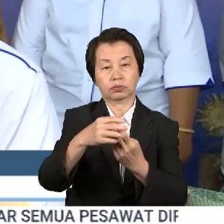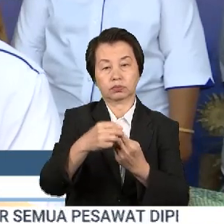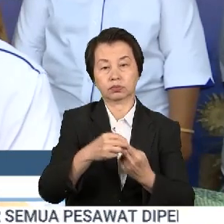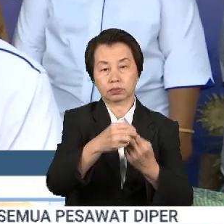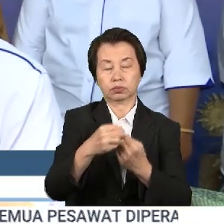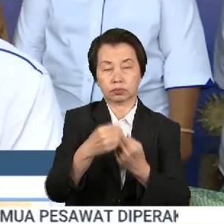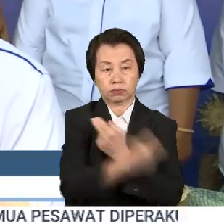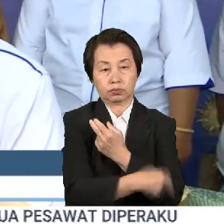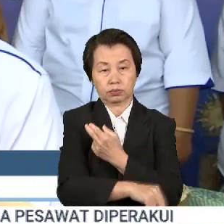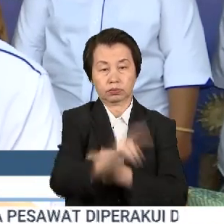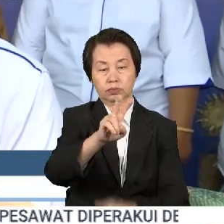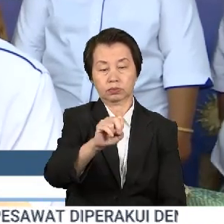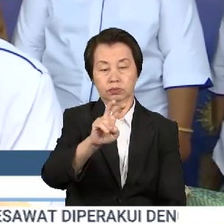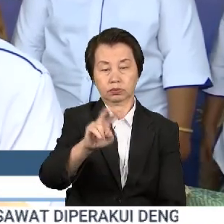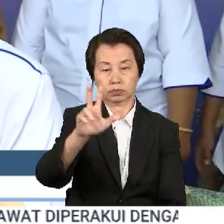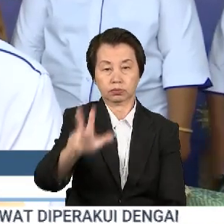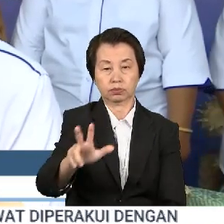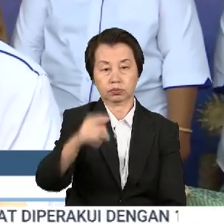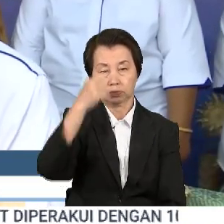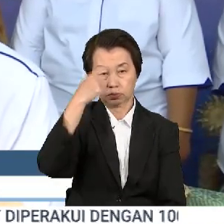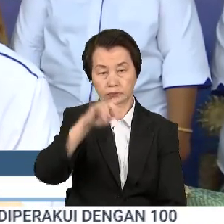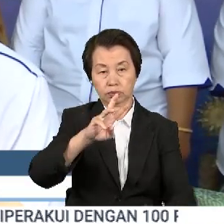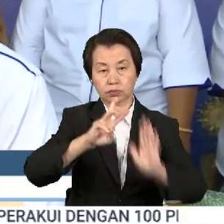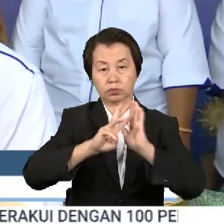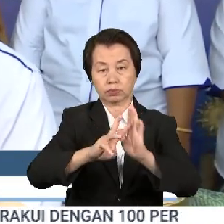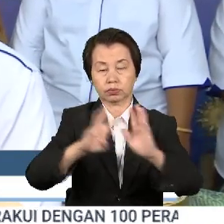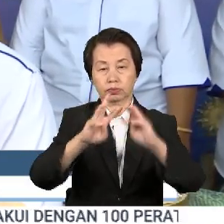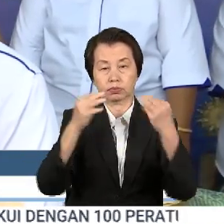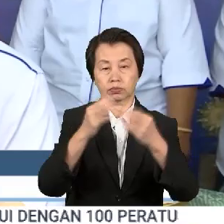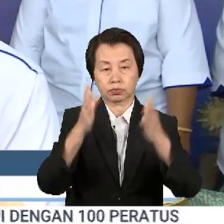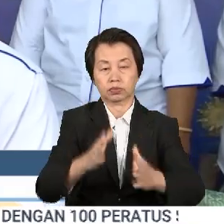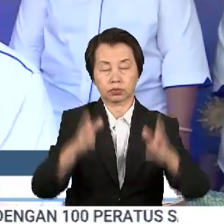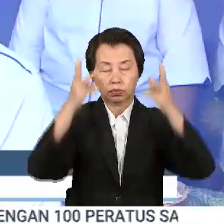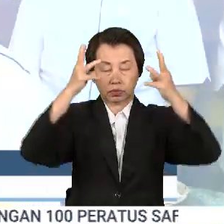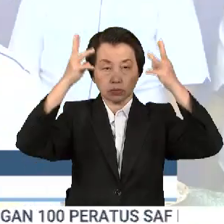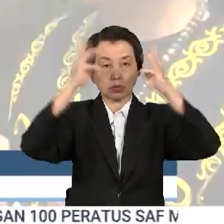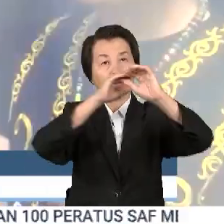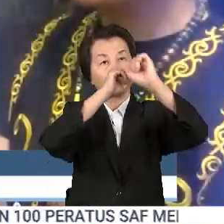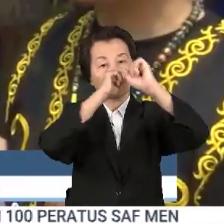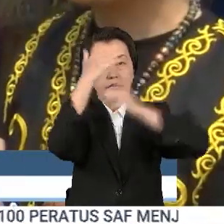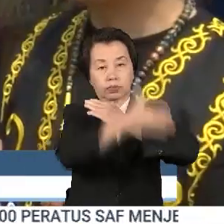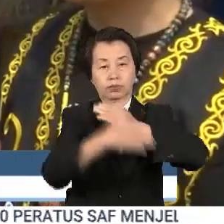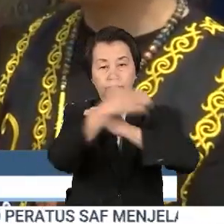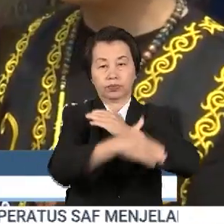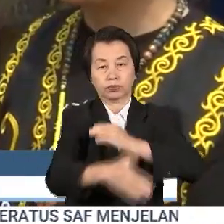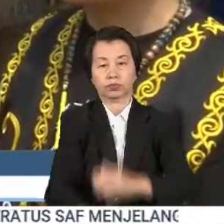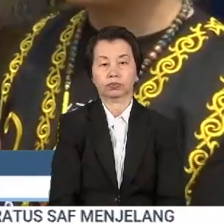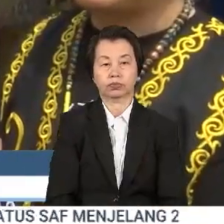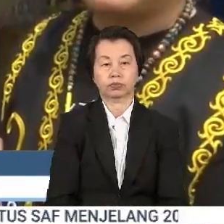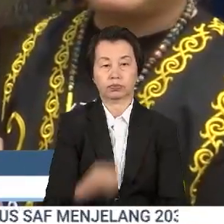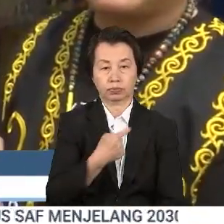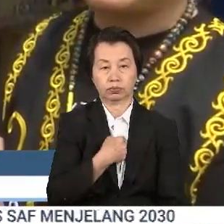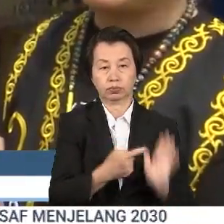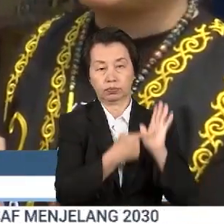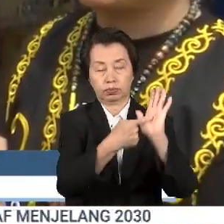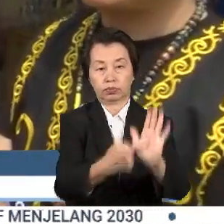Negara 2023 ini bagi mewakili masyarakat orang asli Semenanjung Malaysia. Jadi kita akan tampilkan